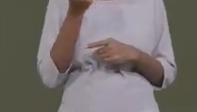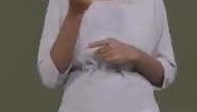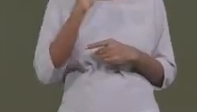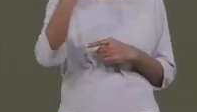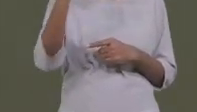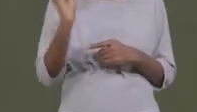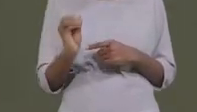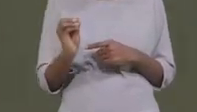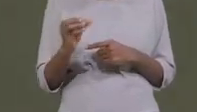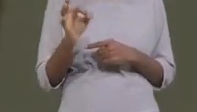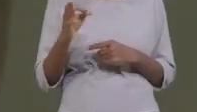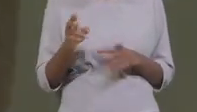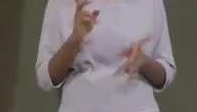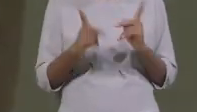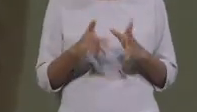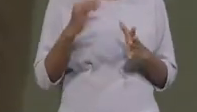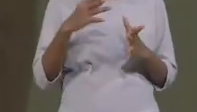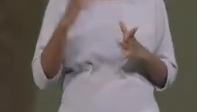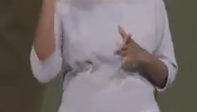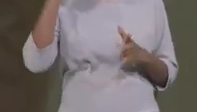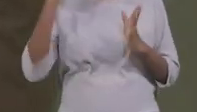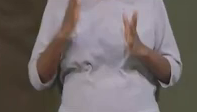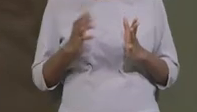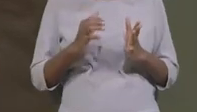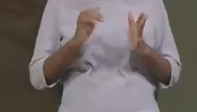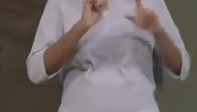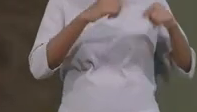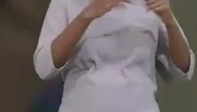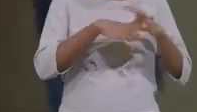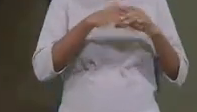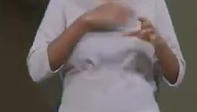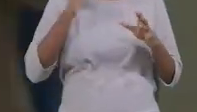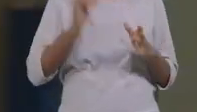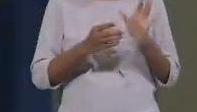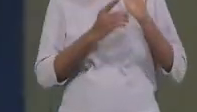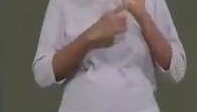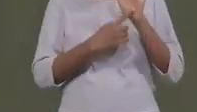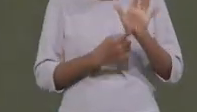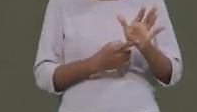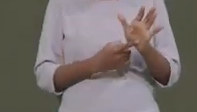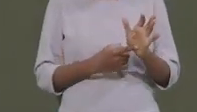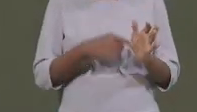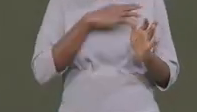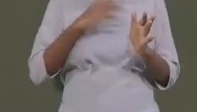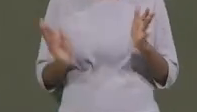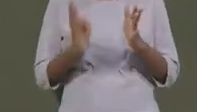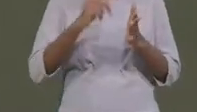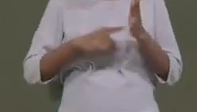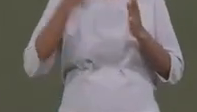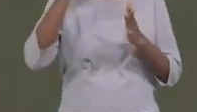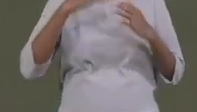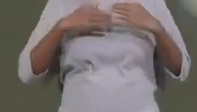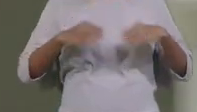mais un pourcentage de ceux qui nous écoutent, s'il y a un pourcentage qui vont démontrer et utiliser ce